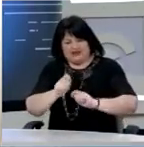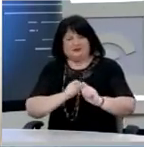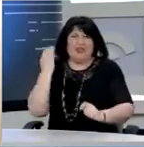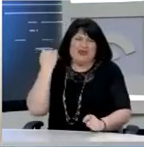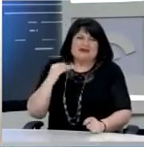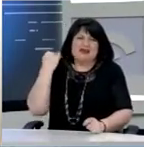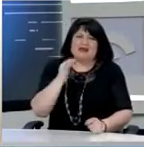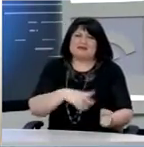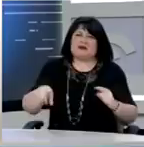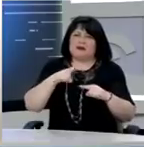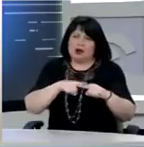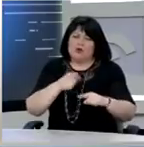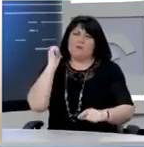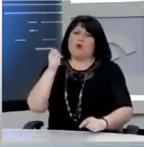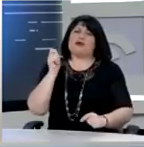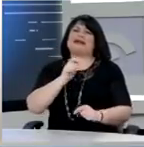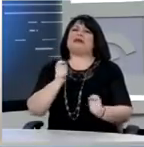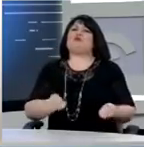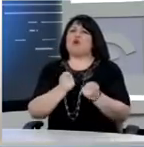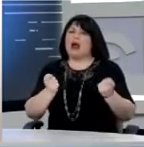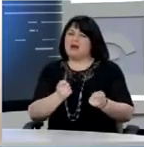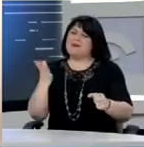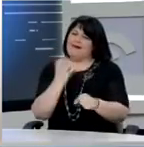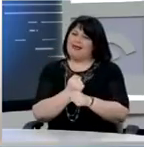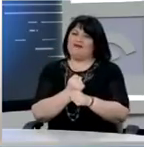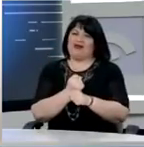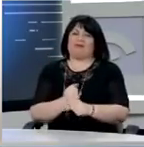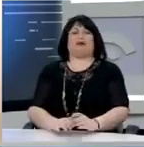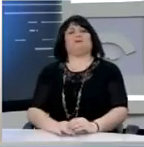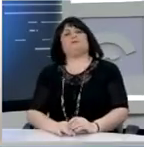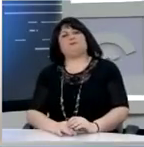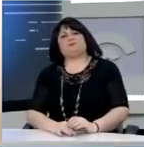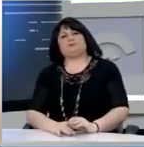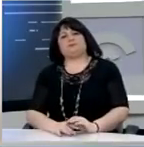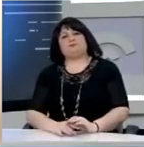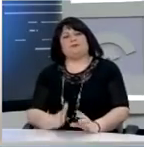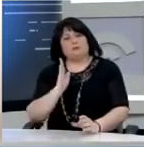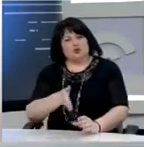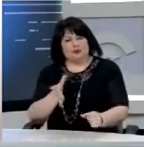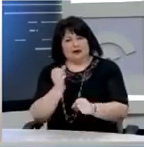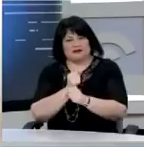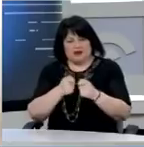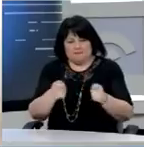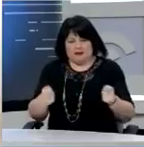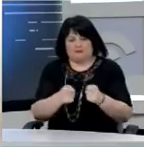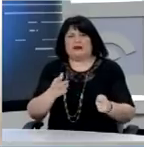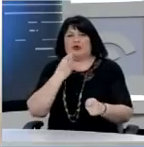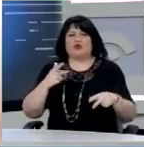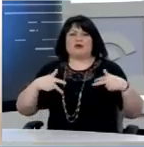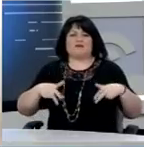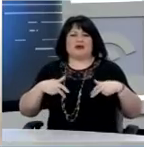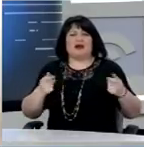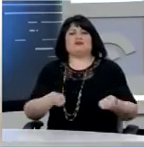λαού και με την πολιτική που ακολουθήσαμε. Τα μέτρα αυτά γίνονται τώρα εφικτά, διότι η κυβέρνηση